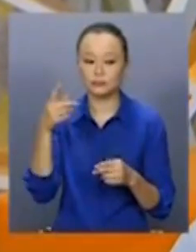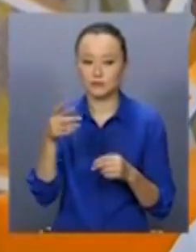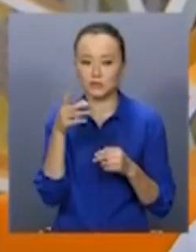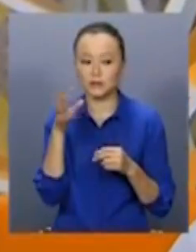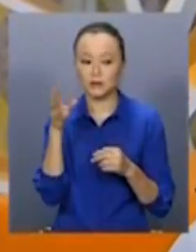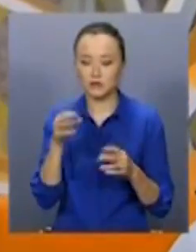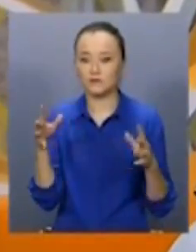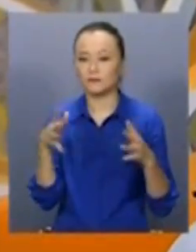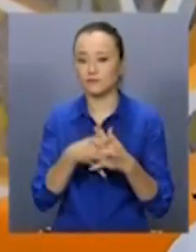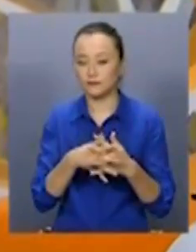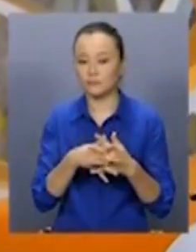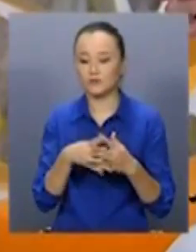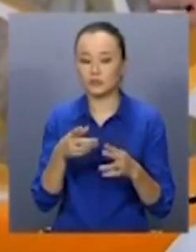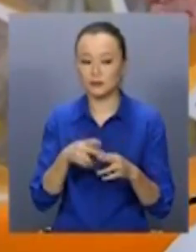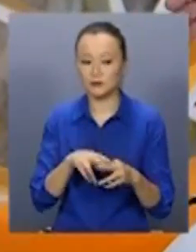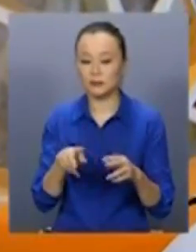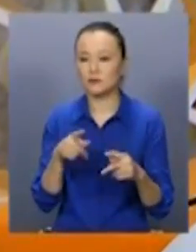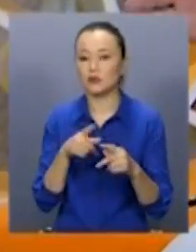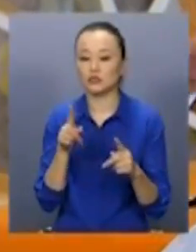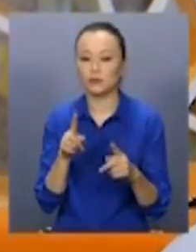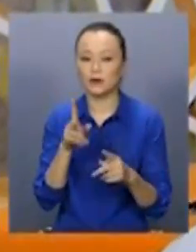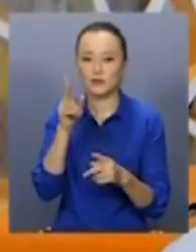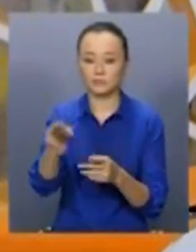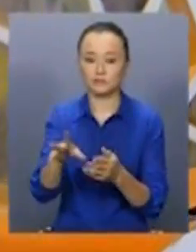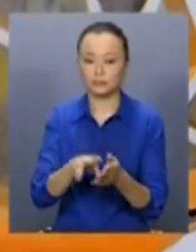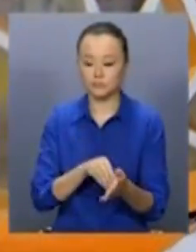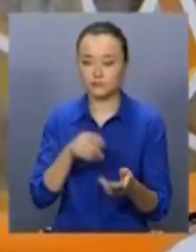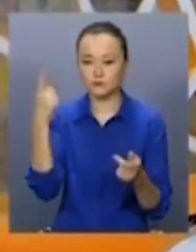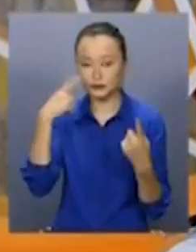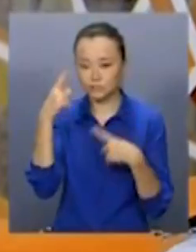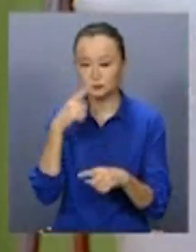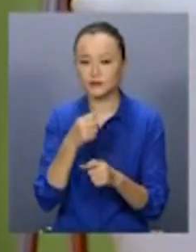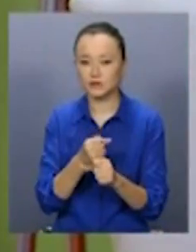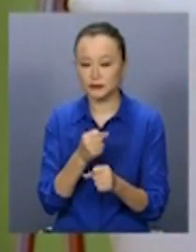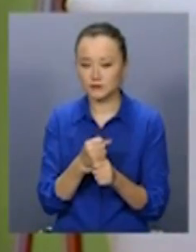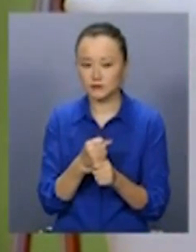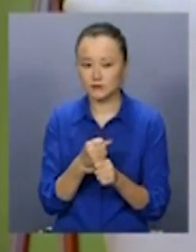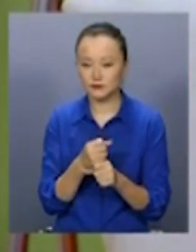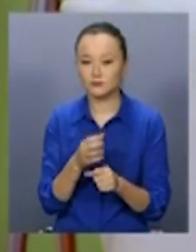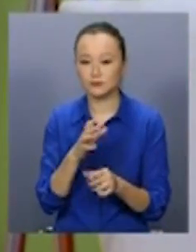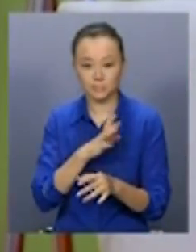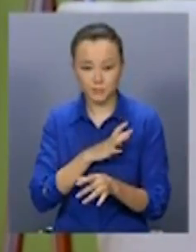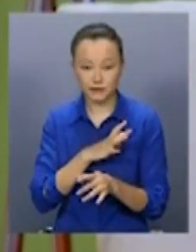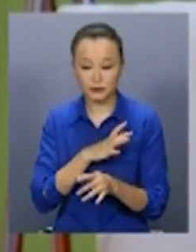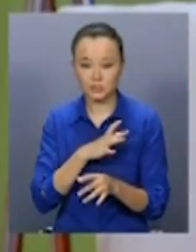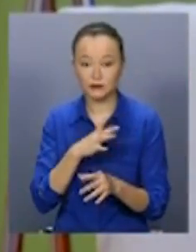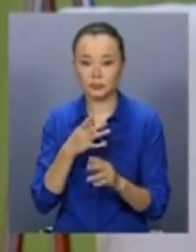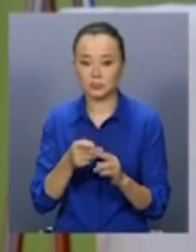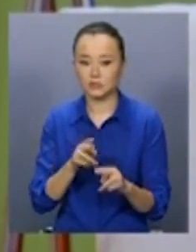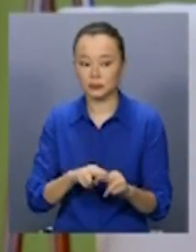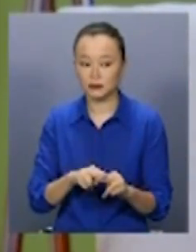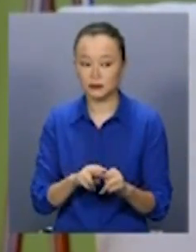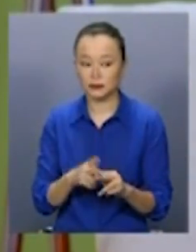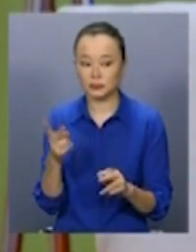екеуін қосып жасаған, соған ұқсап неше түрлі әдістерді ойлап табылған болғасын, бұл жерде енді